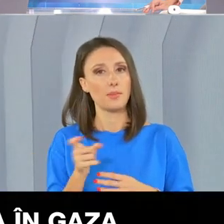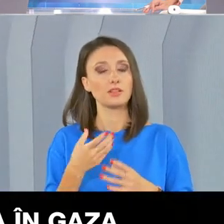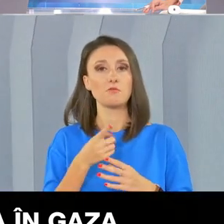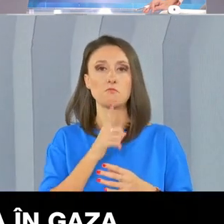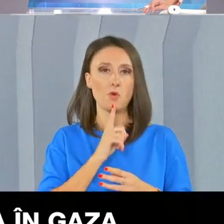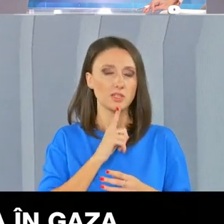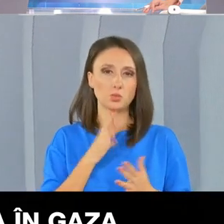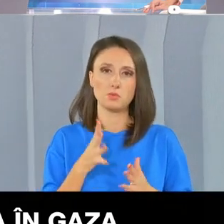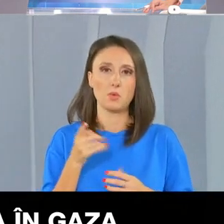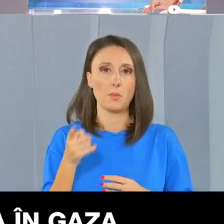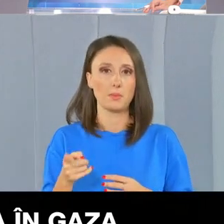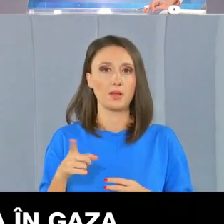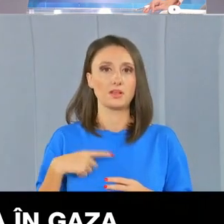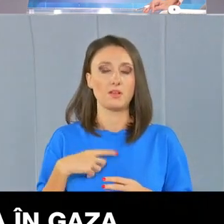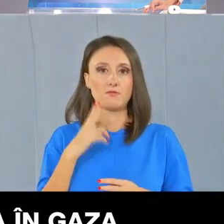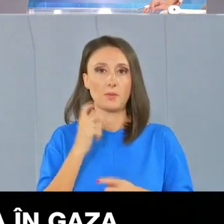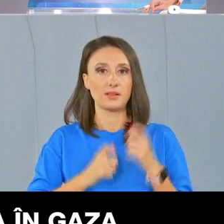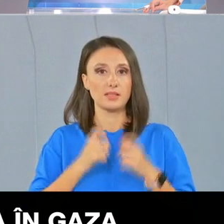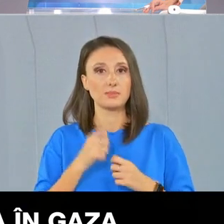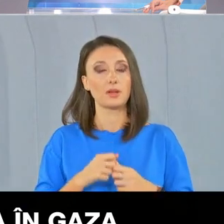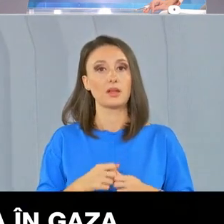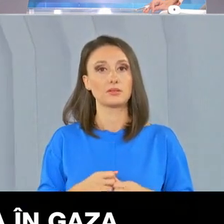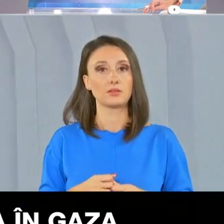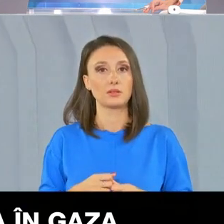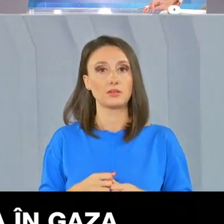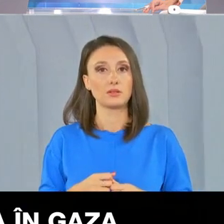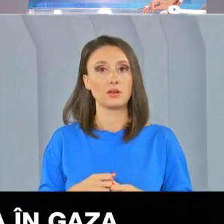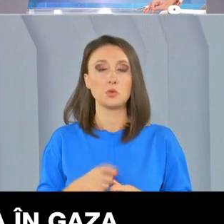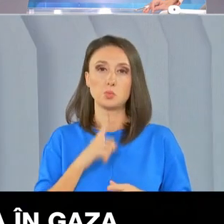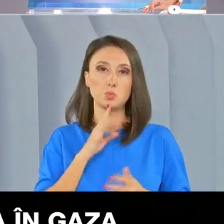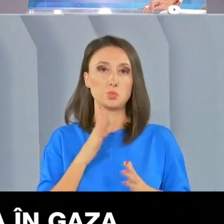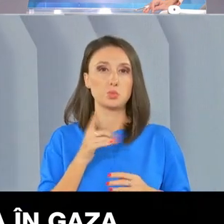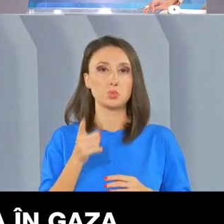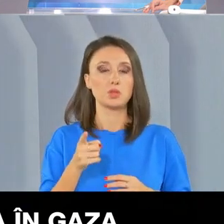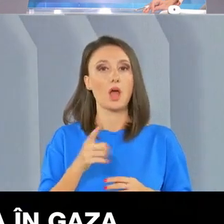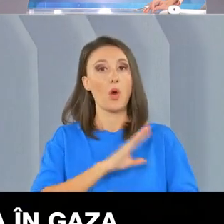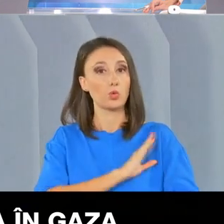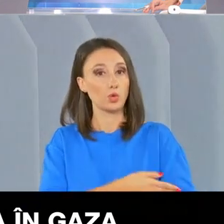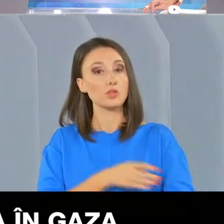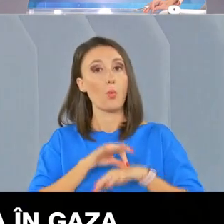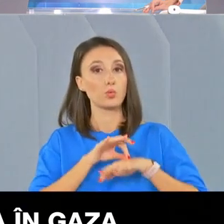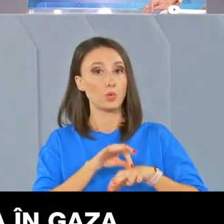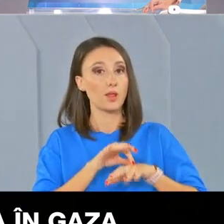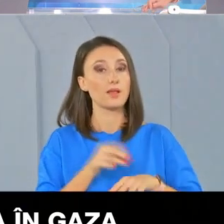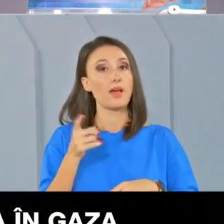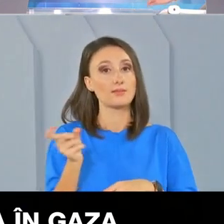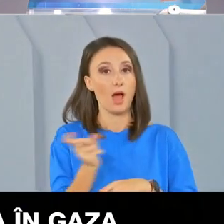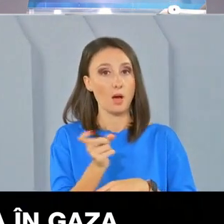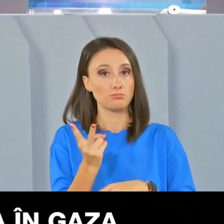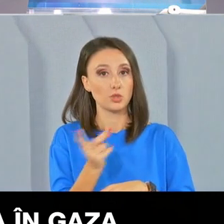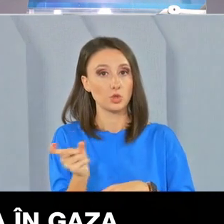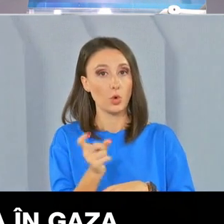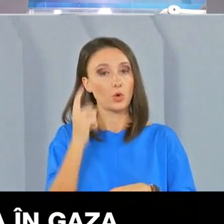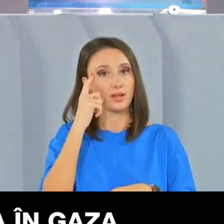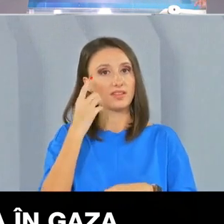puțin probabil, că este vorba de punctul de trecere Rafah, foarte puțin probabil să mai există o autoritate care controlează. Între astea două, cred